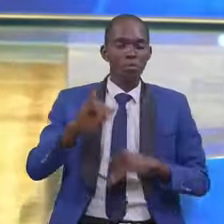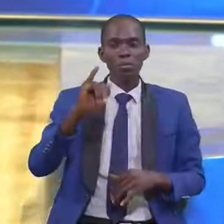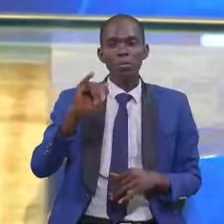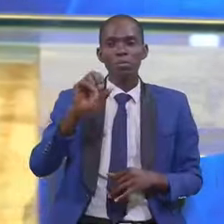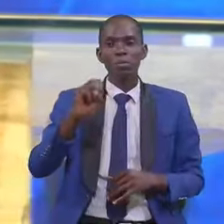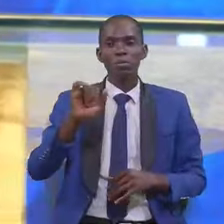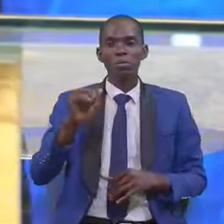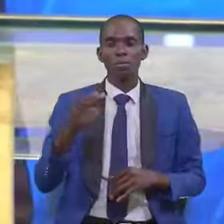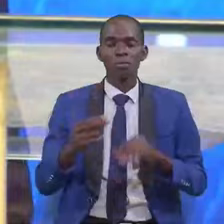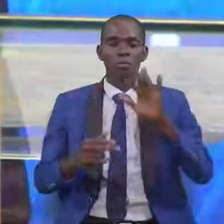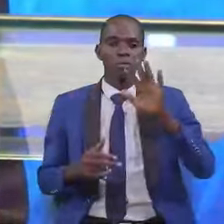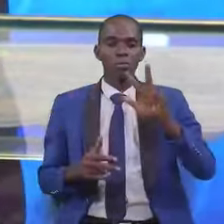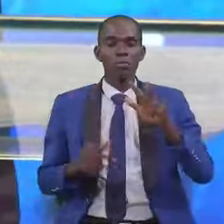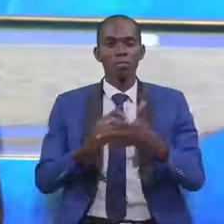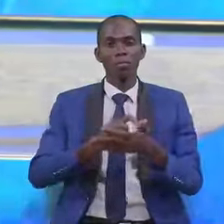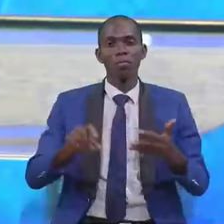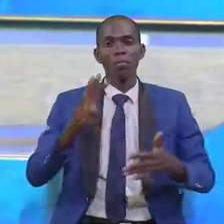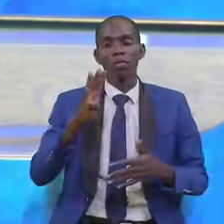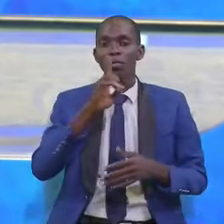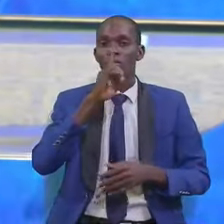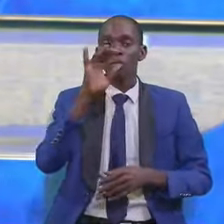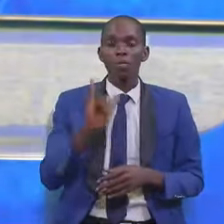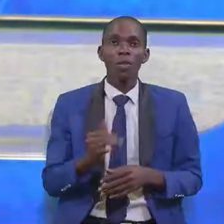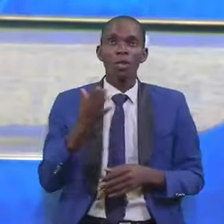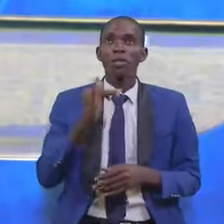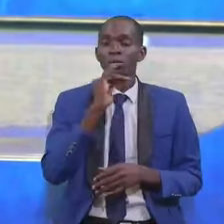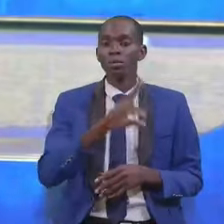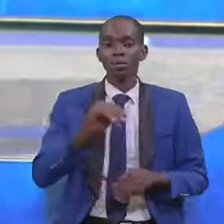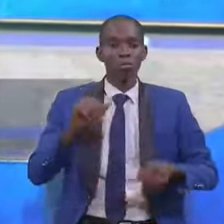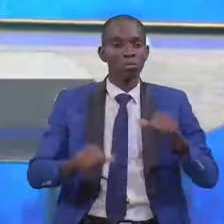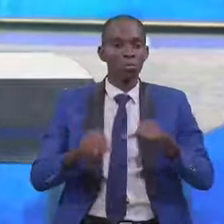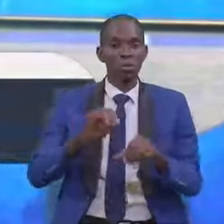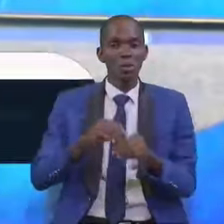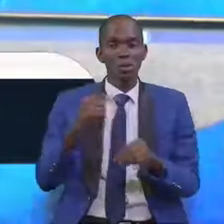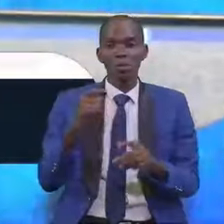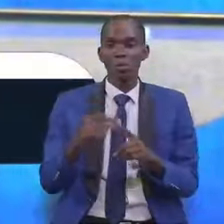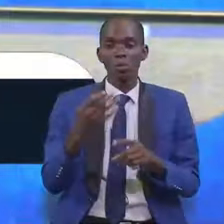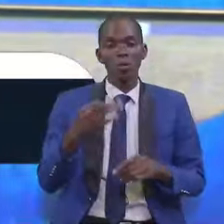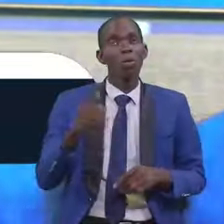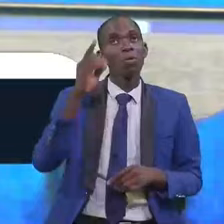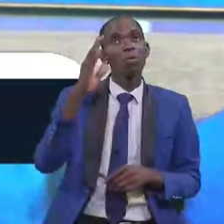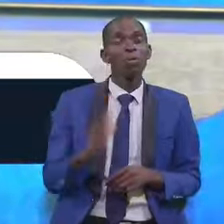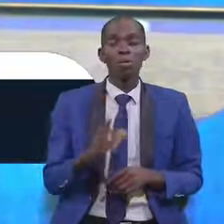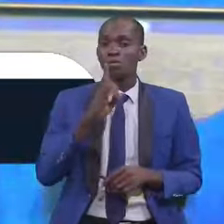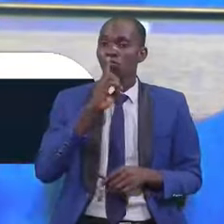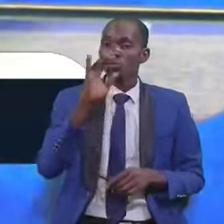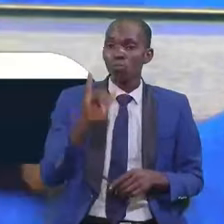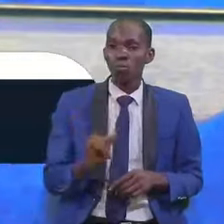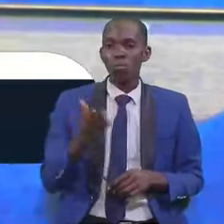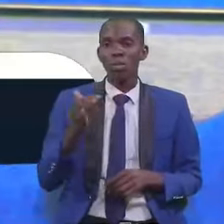4. Il n'y a pas de juste dans la part de Dieu. Cependant, il n'y a pas de juste dans la promesse de